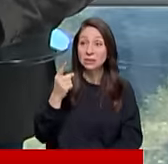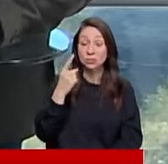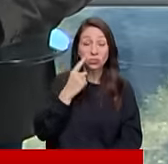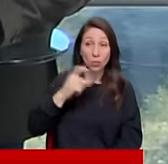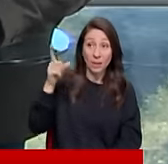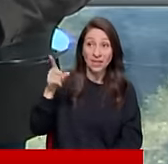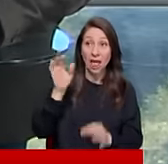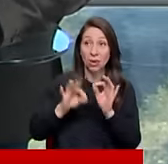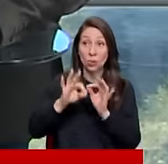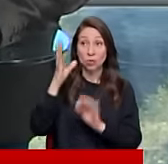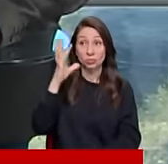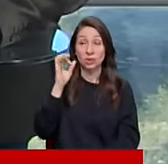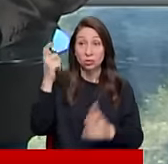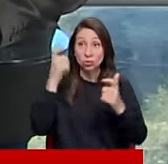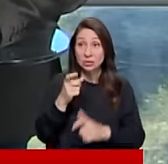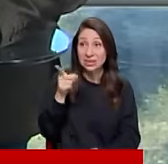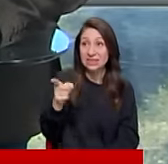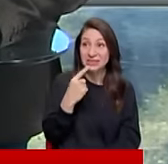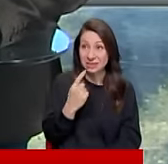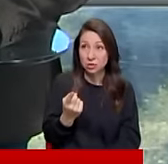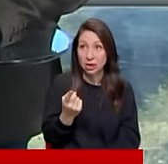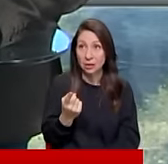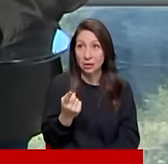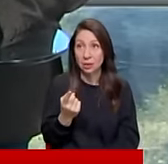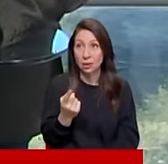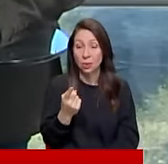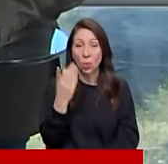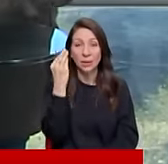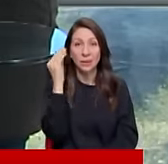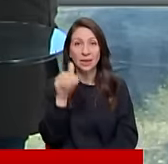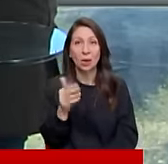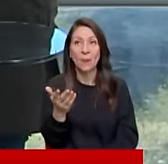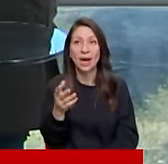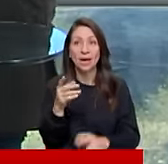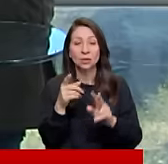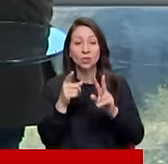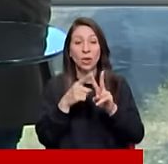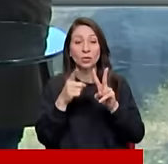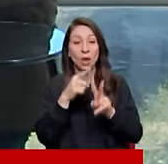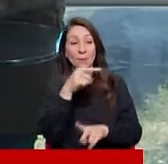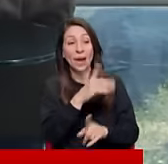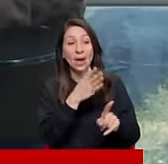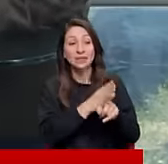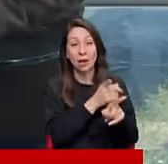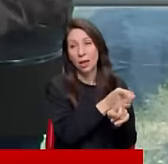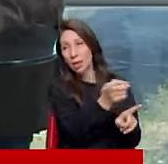yani sorumlusu sizsiniz efendim mi demişler? O anlama geliyor ama Nebati'yi gösterip aslında Cumhurbaşkanı'nı kastetmişler